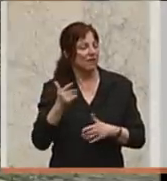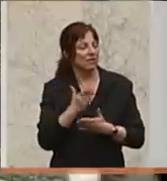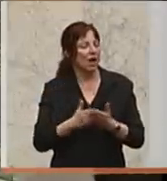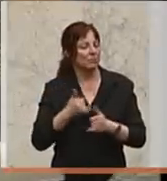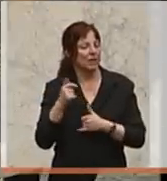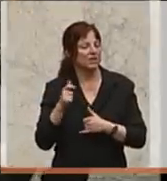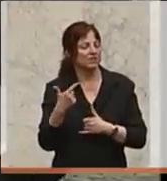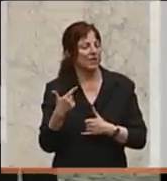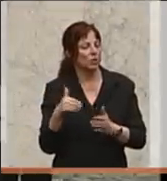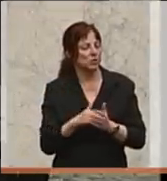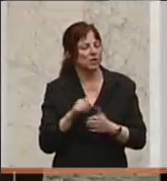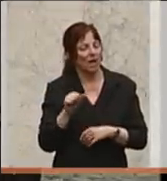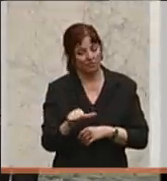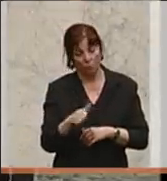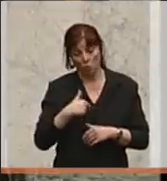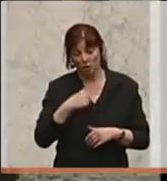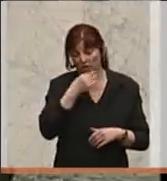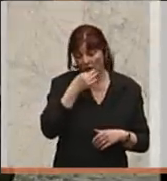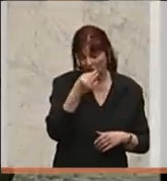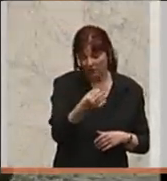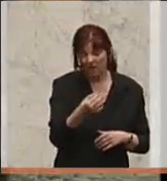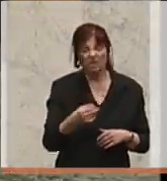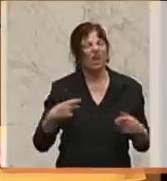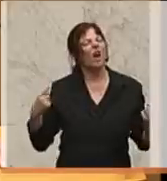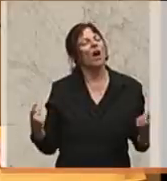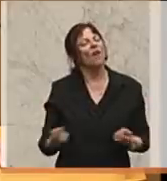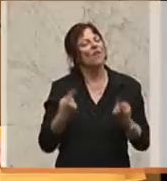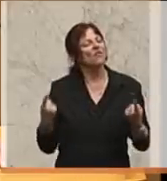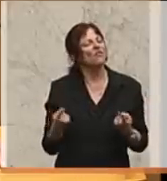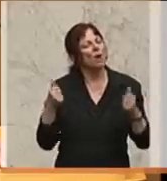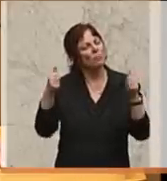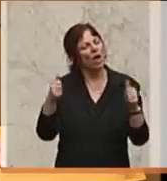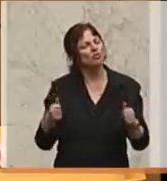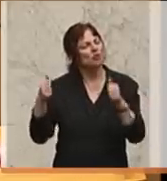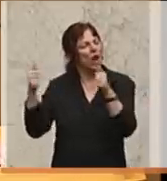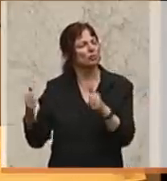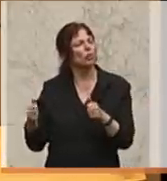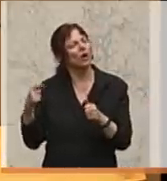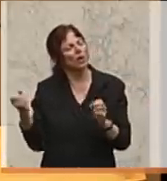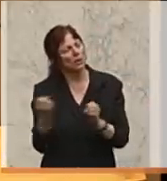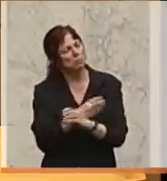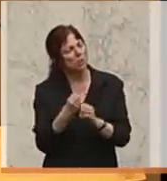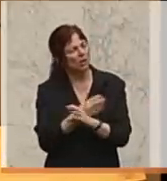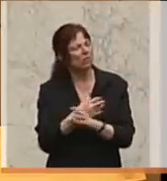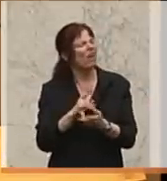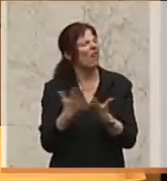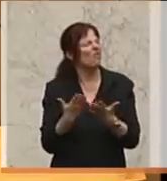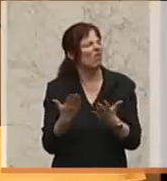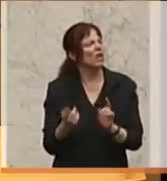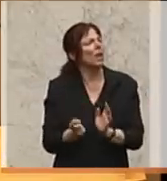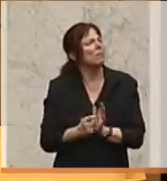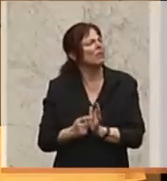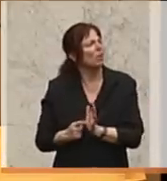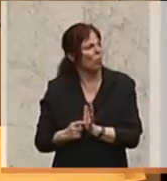welchen Konditionen erfolgten die Werbeeinschaltungen in den genannten Medien? Eine relativ konkrete Frage, man erwartet sich eine konkrete